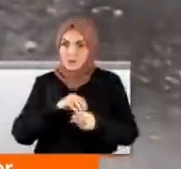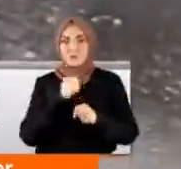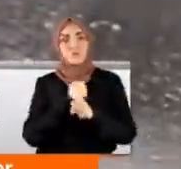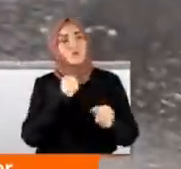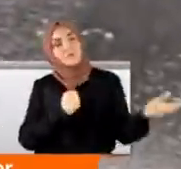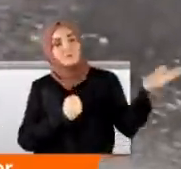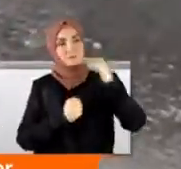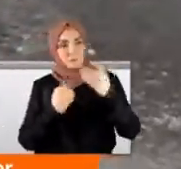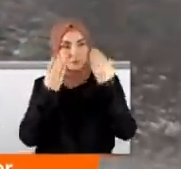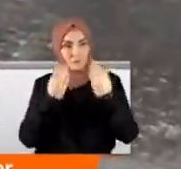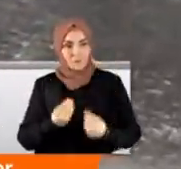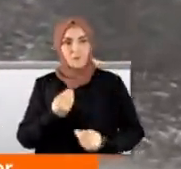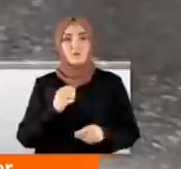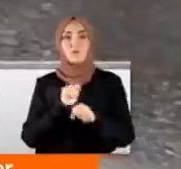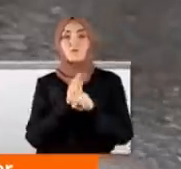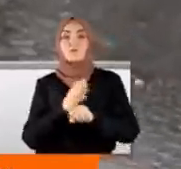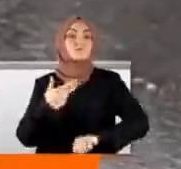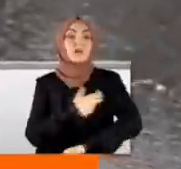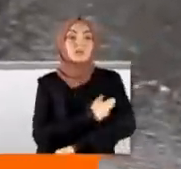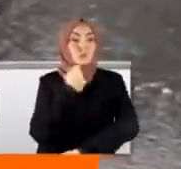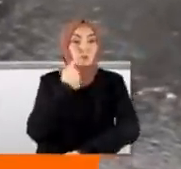Koronavirüs aşılamalarına da ara verildi.